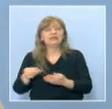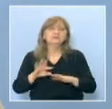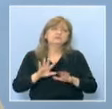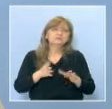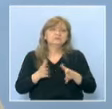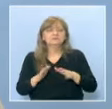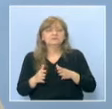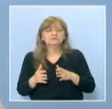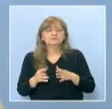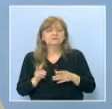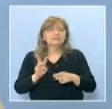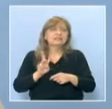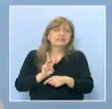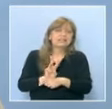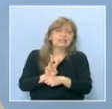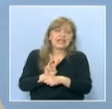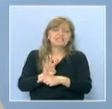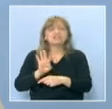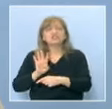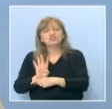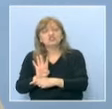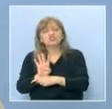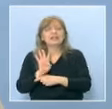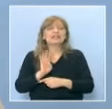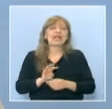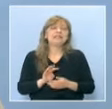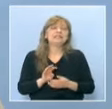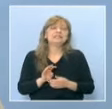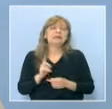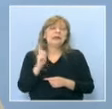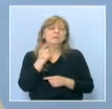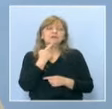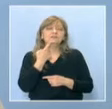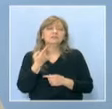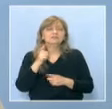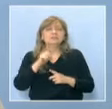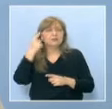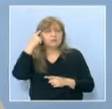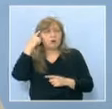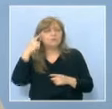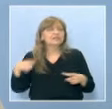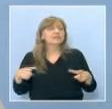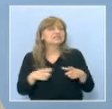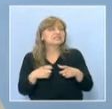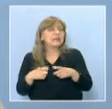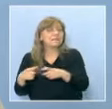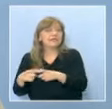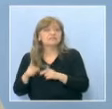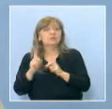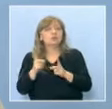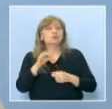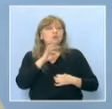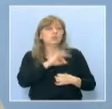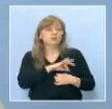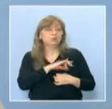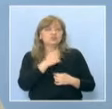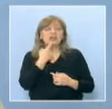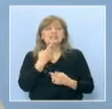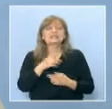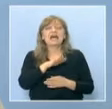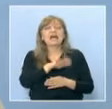бяха 13 или 14, ще ви изложа просто първата година като бройка, не помня, семейства, които получиха за